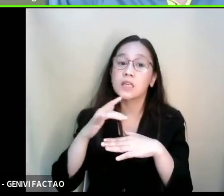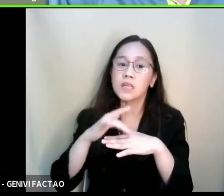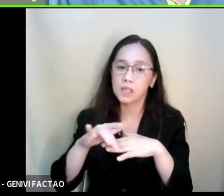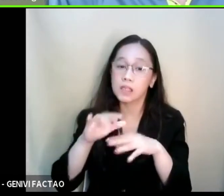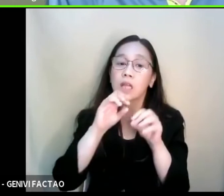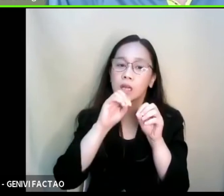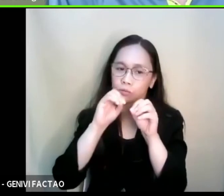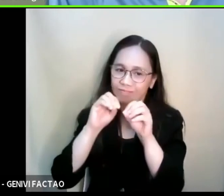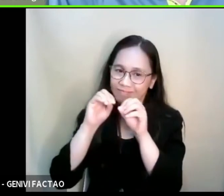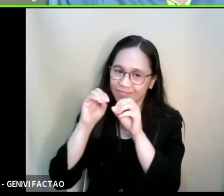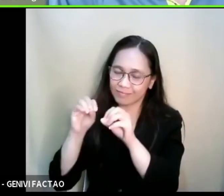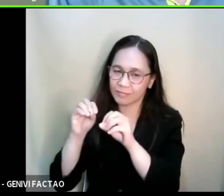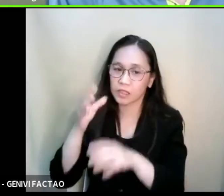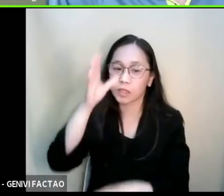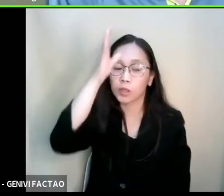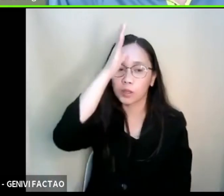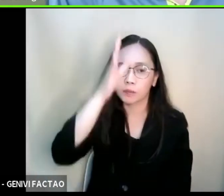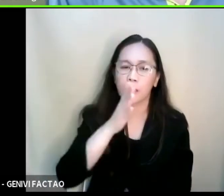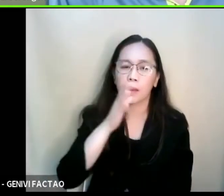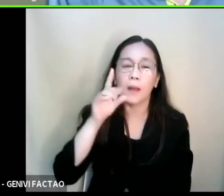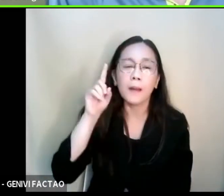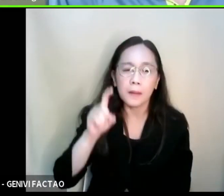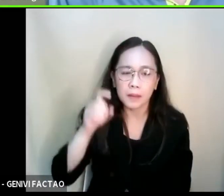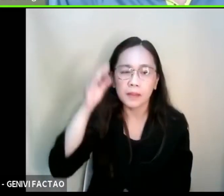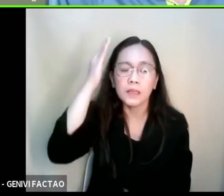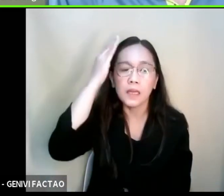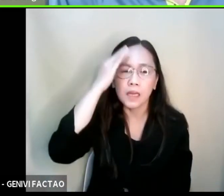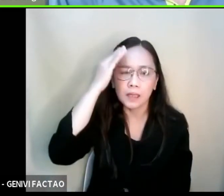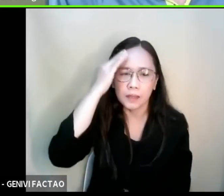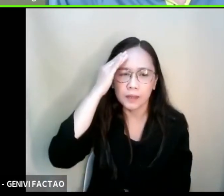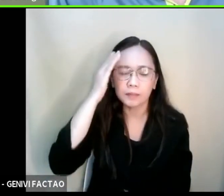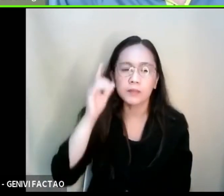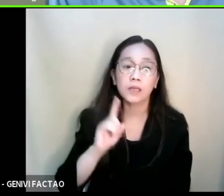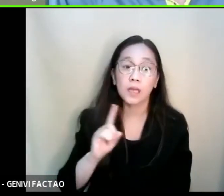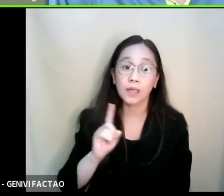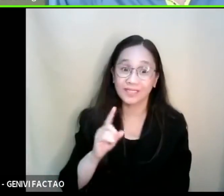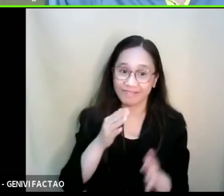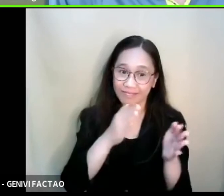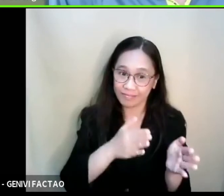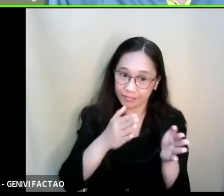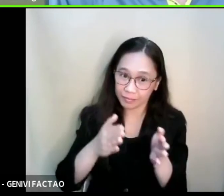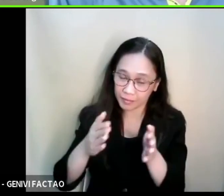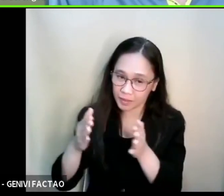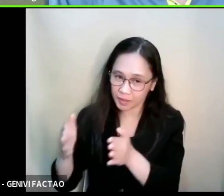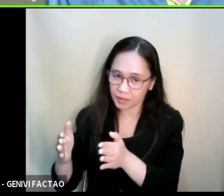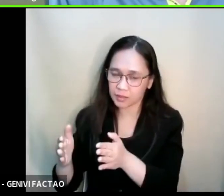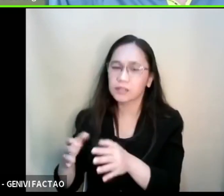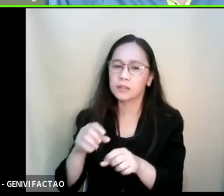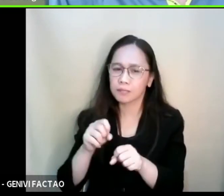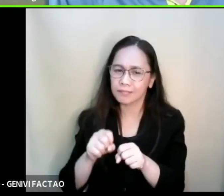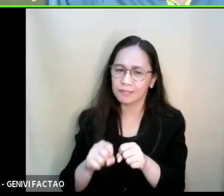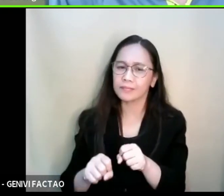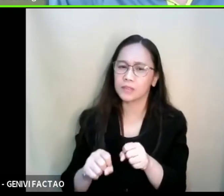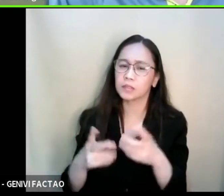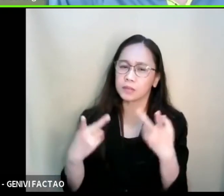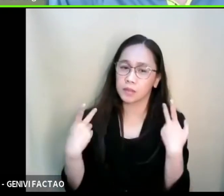pagtuturo. At ang magulang mismo dapat alam nyo rin, no, ano ba yung mga paghahanda para